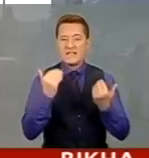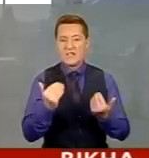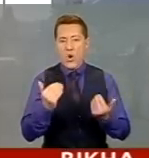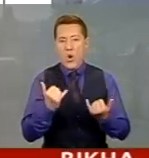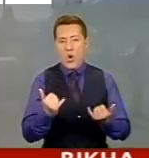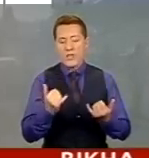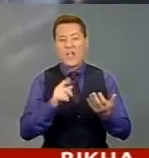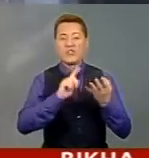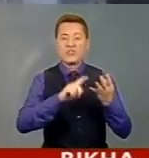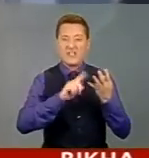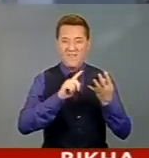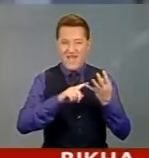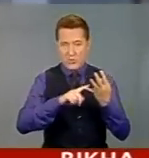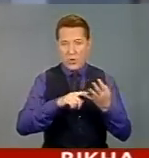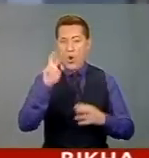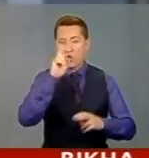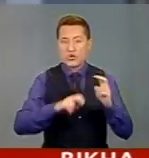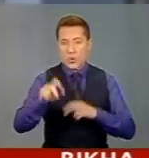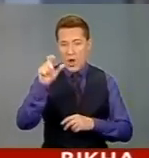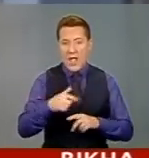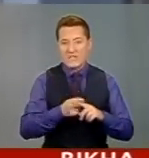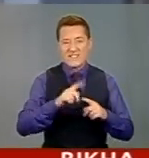4-го досі шукають. Це